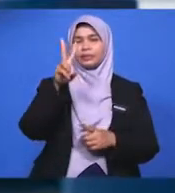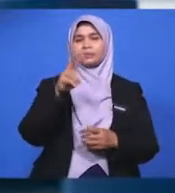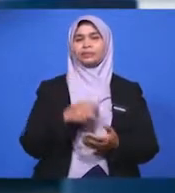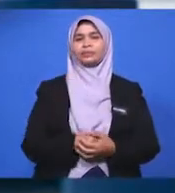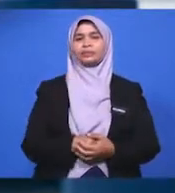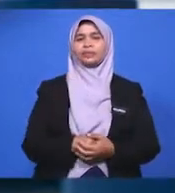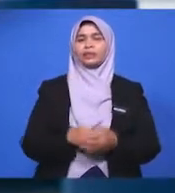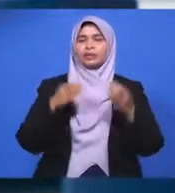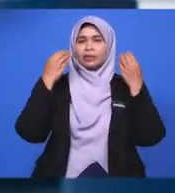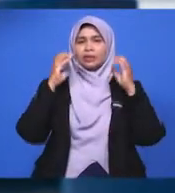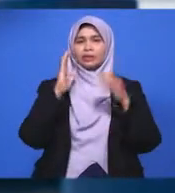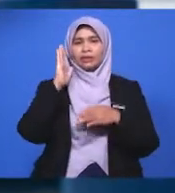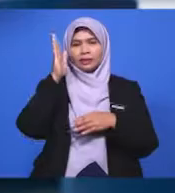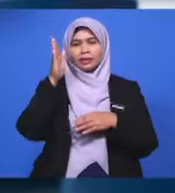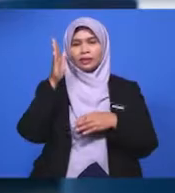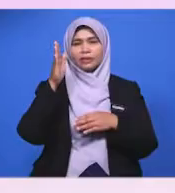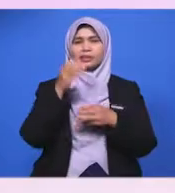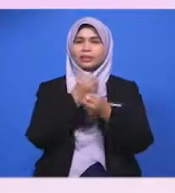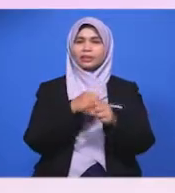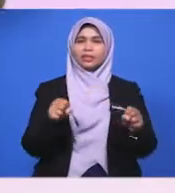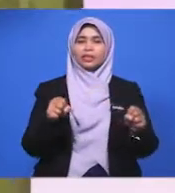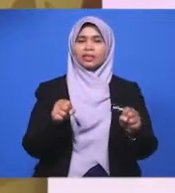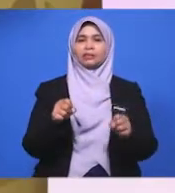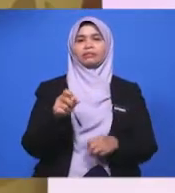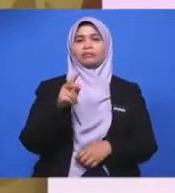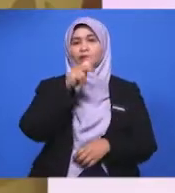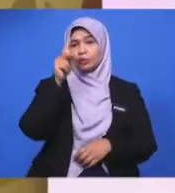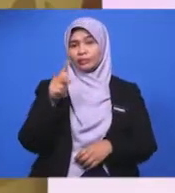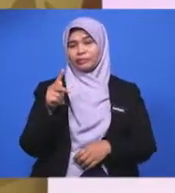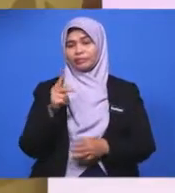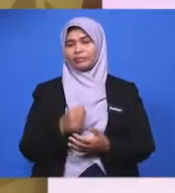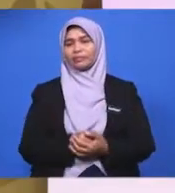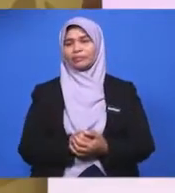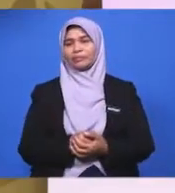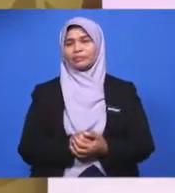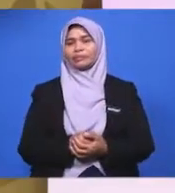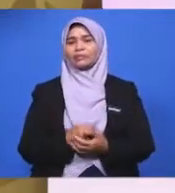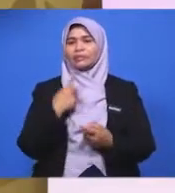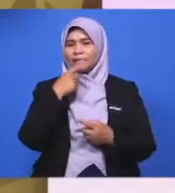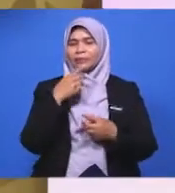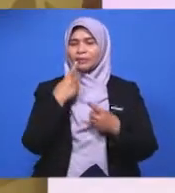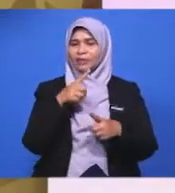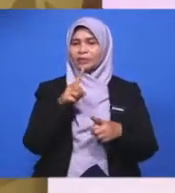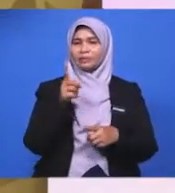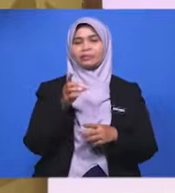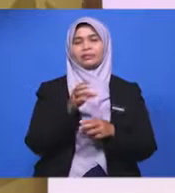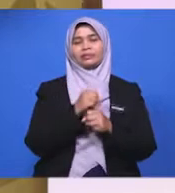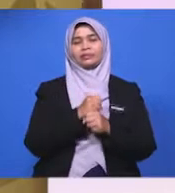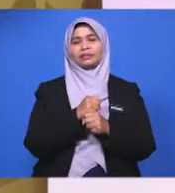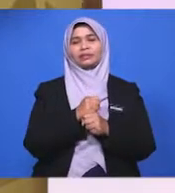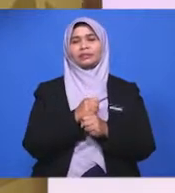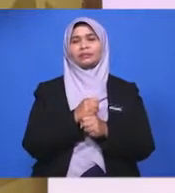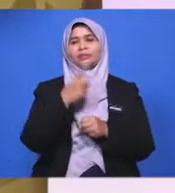kedua, cikgu ada sediakan kuis siapa jawab dia dapat